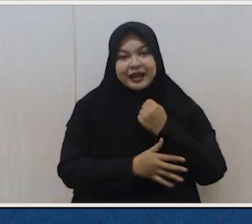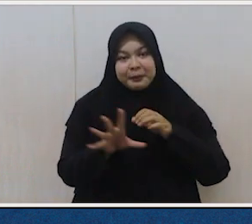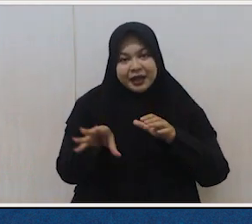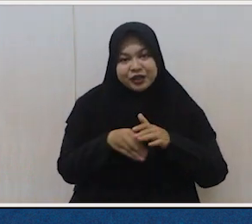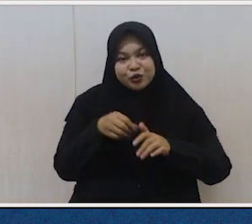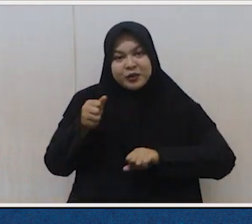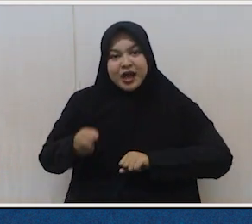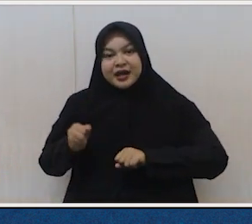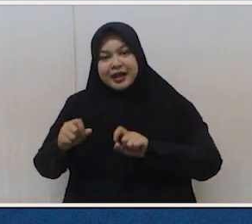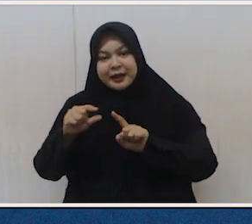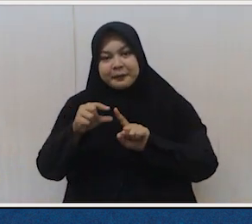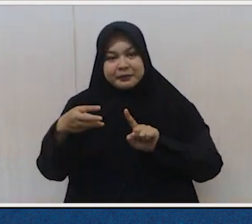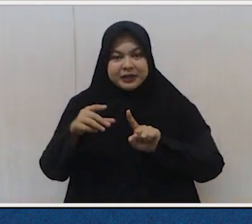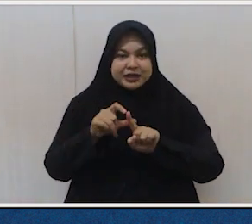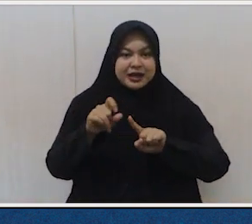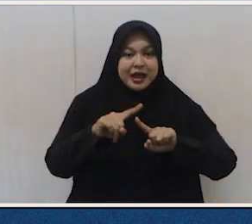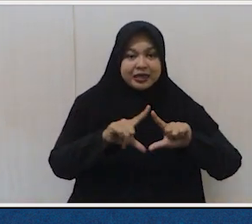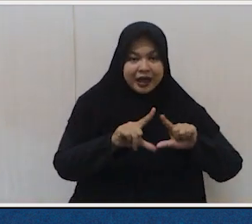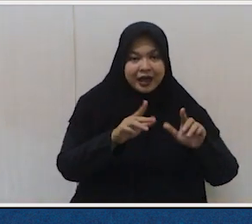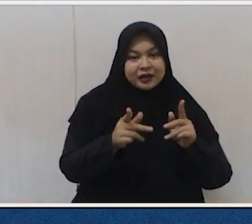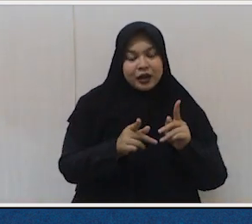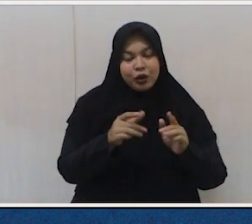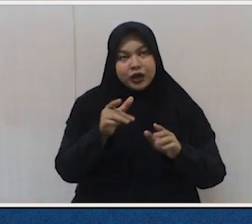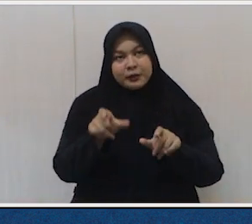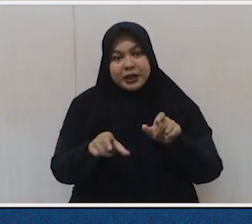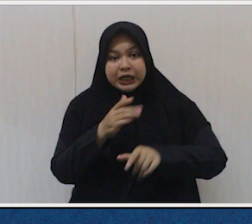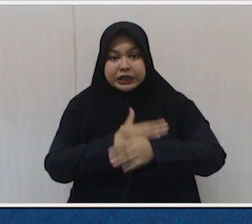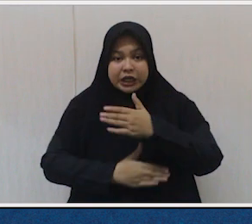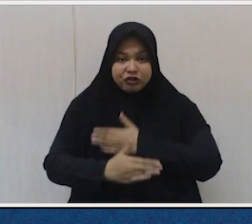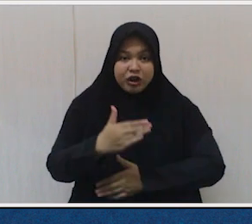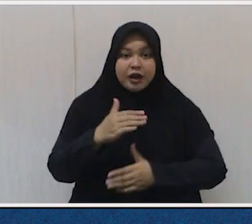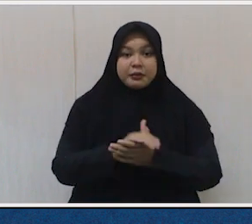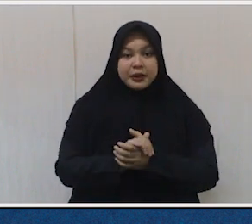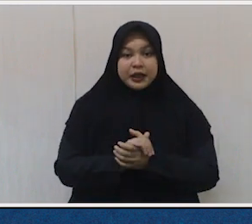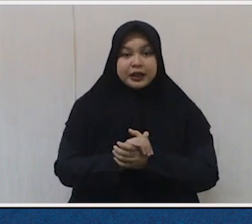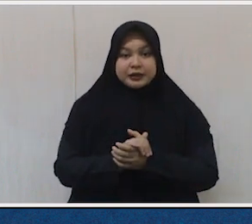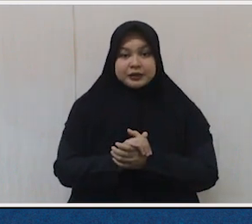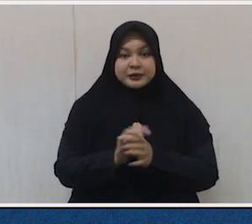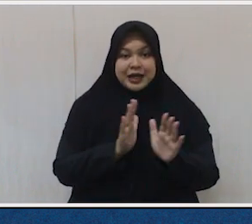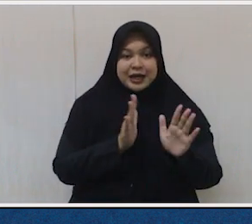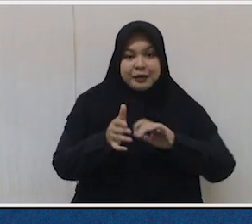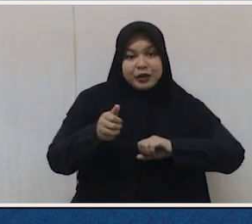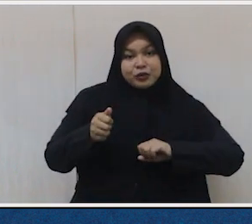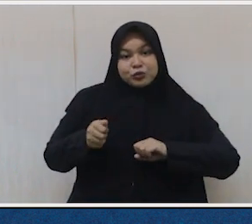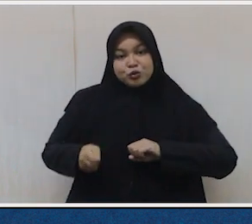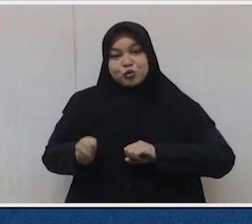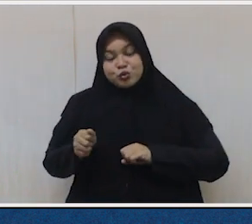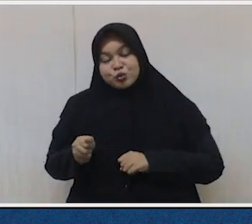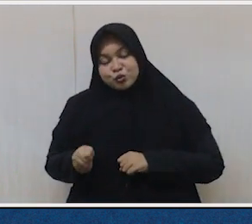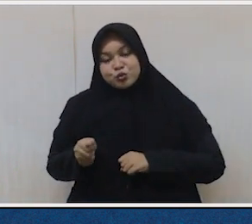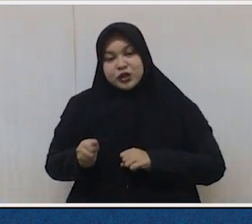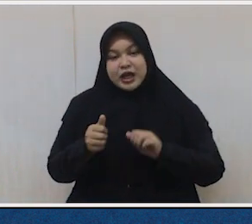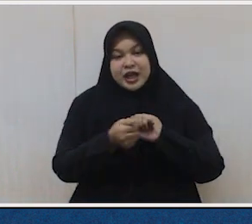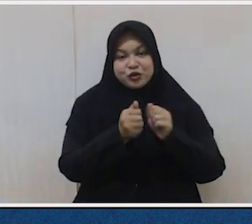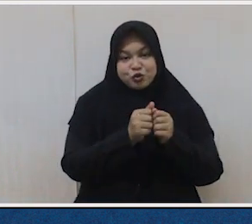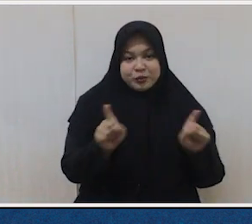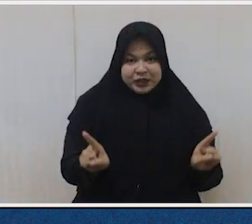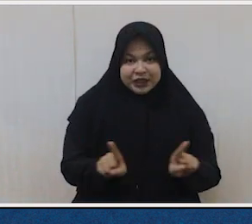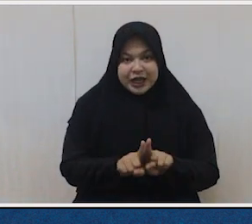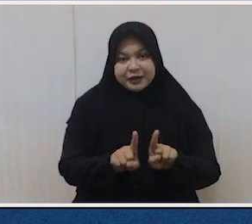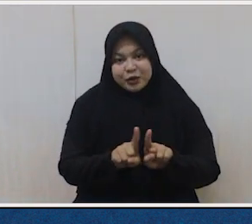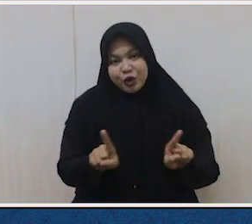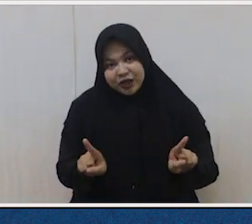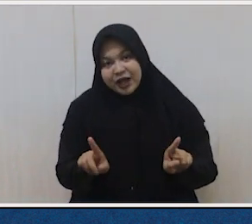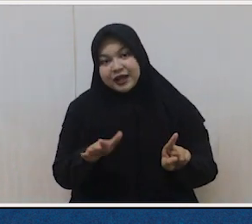menganggapnya ya kalau ada di Fael berhadapan hukum di kasus perkawinan misalkan di PAN agama ya memang ada mekanismenya seperti itu